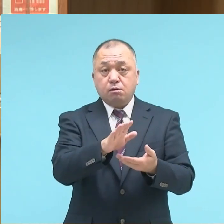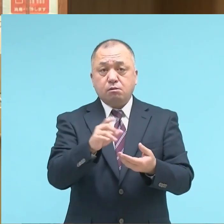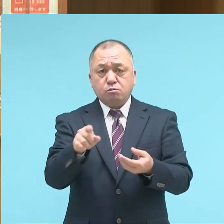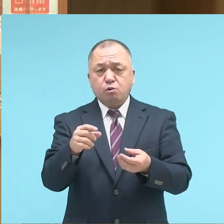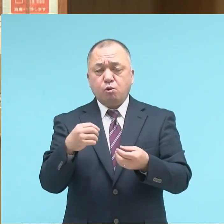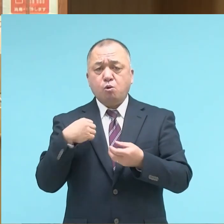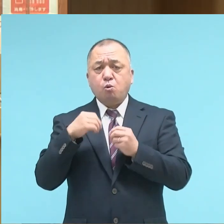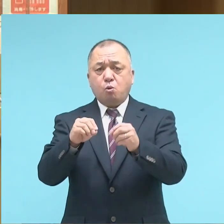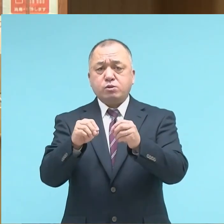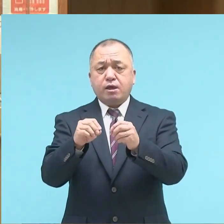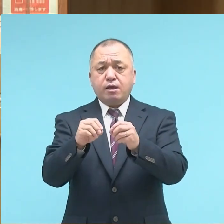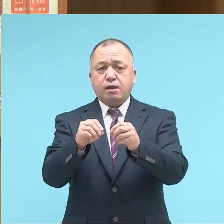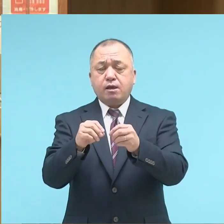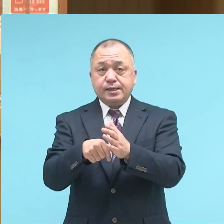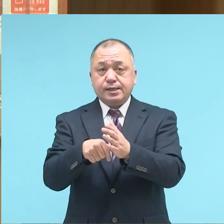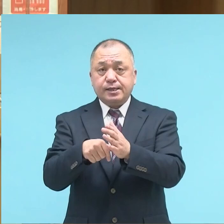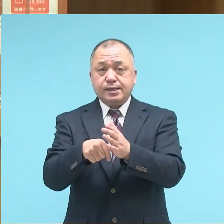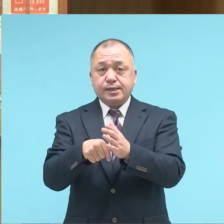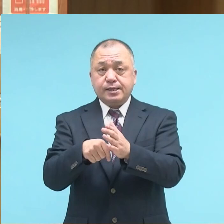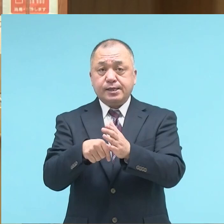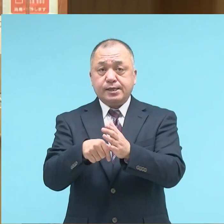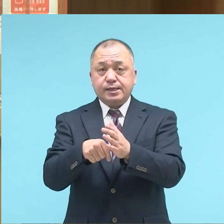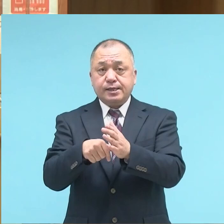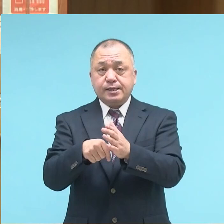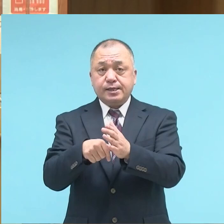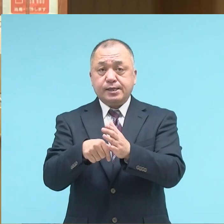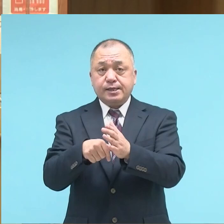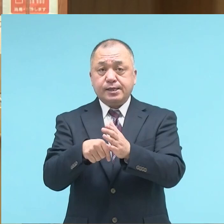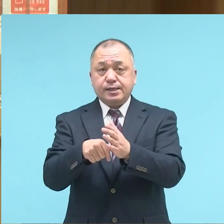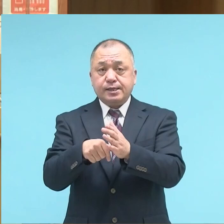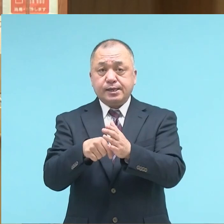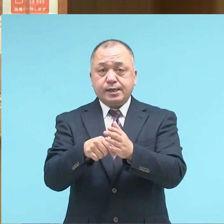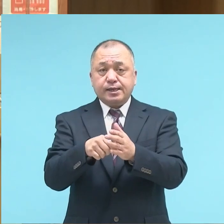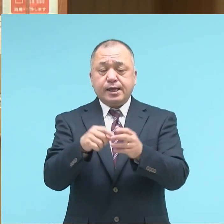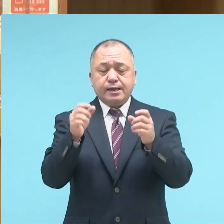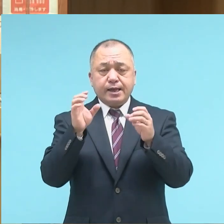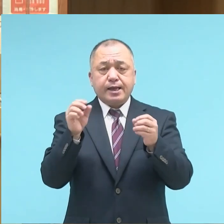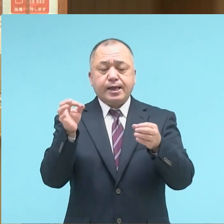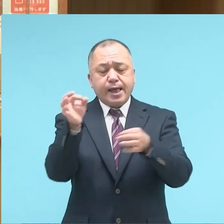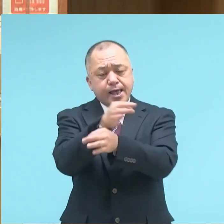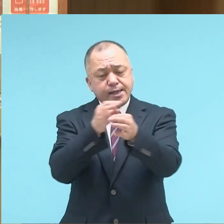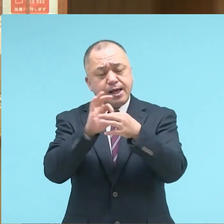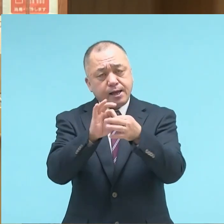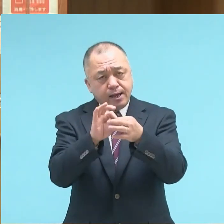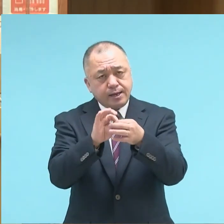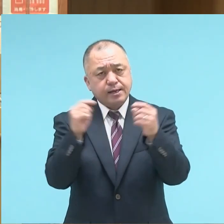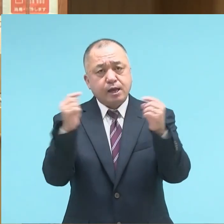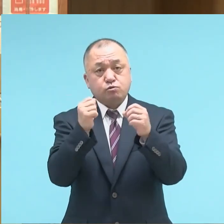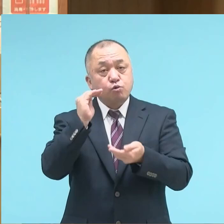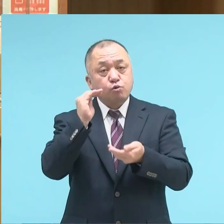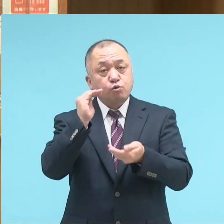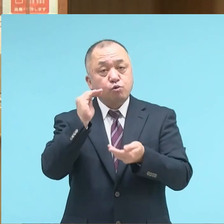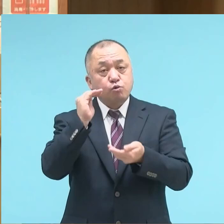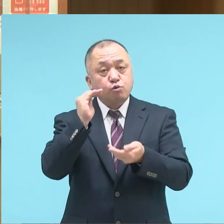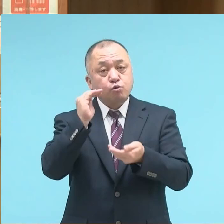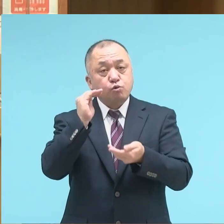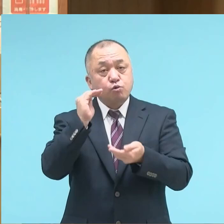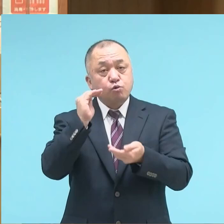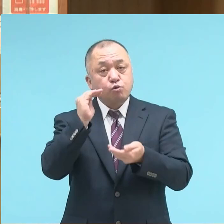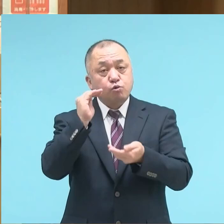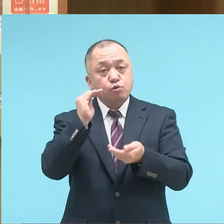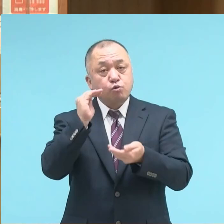の影響というのは、必死なわけで、今、現時点でこう経済対策について検討指示されているんですとか、あるいはそういう、なん